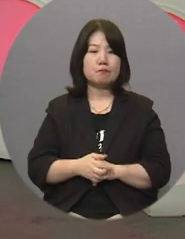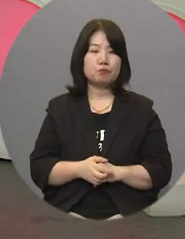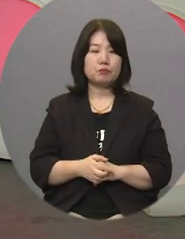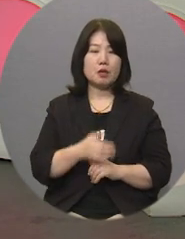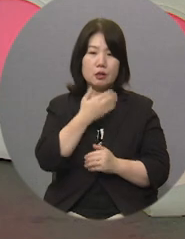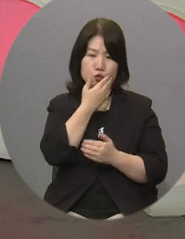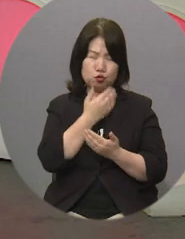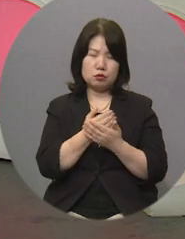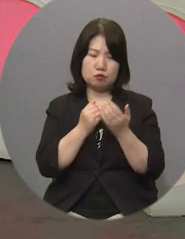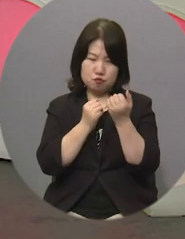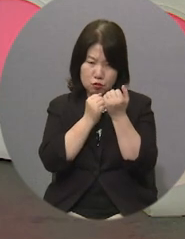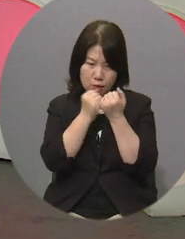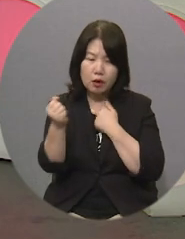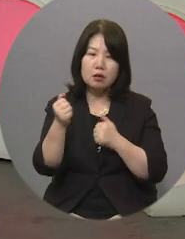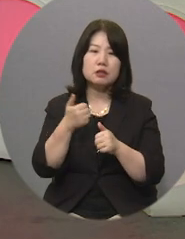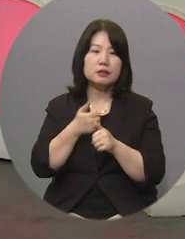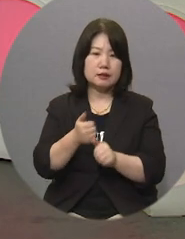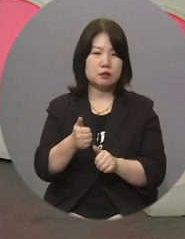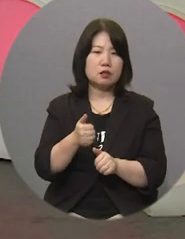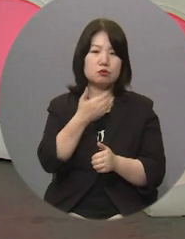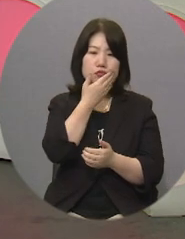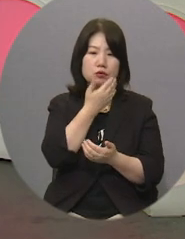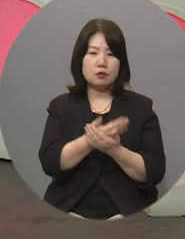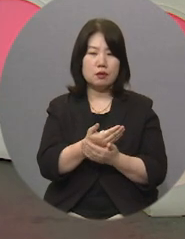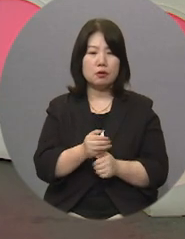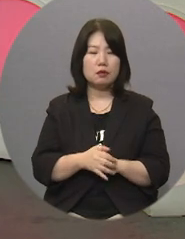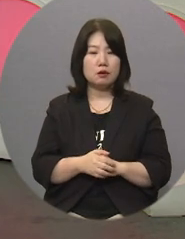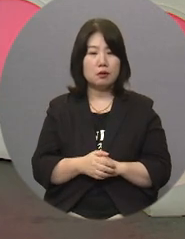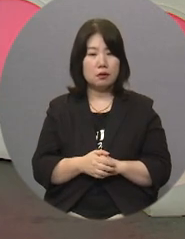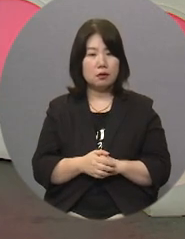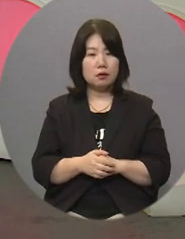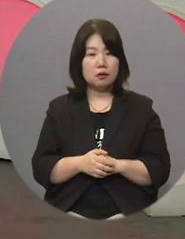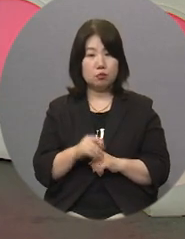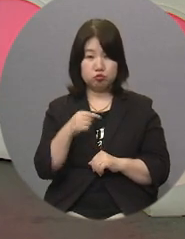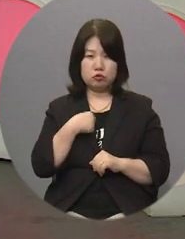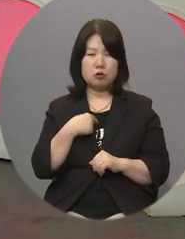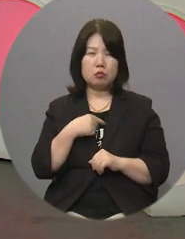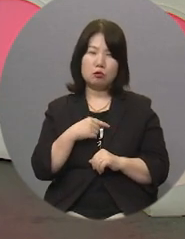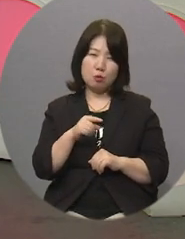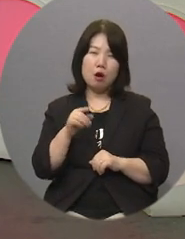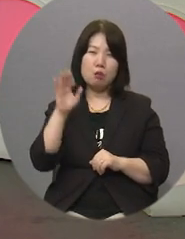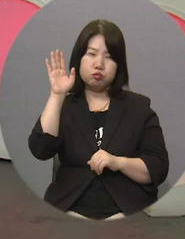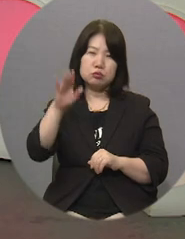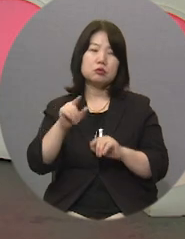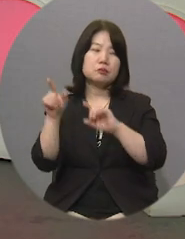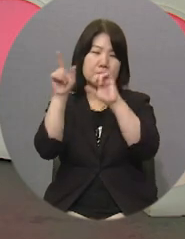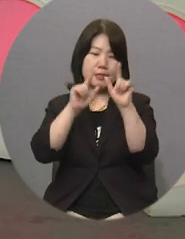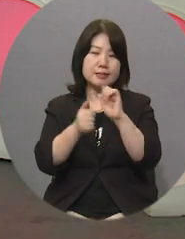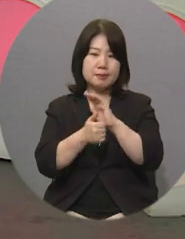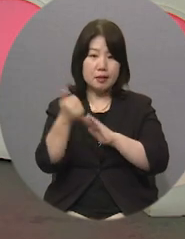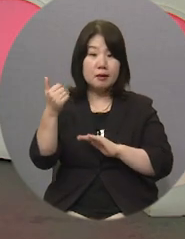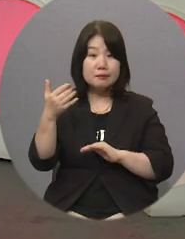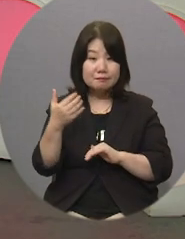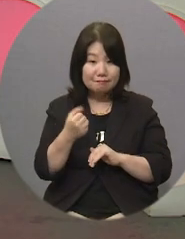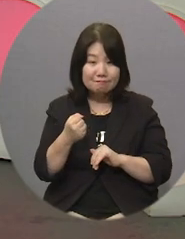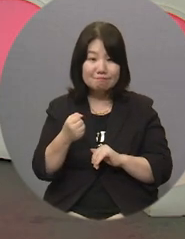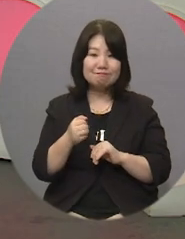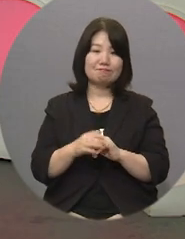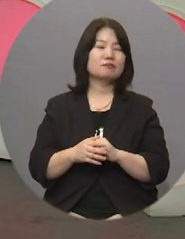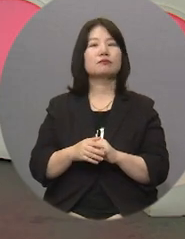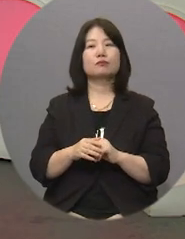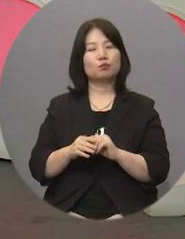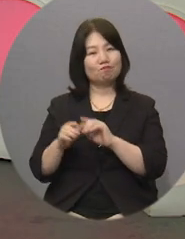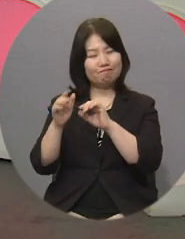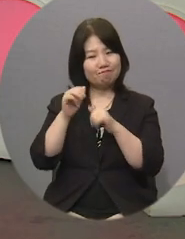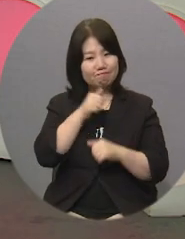그렇죠. 이겨내는 것도 좋은 게 아닌가. 왜냐면 어쩌든지 우리가 살아야 되니까 희망을 갖고 가자고요. 희망을. 그렇죠. 희망이 우리. 있어야